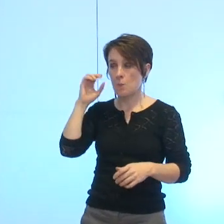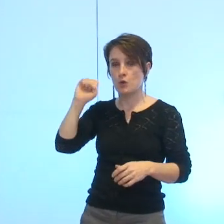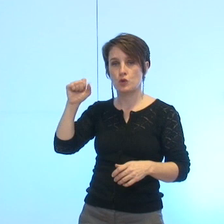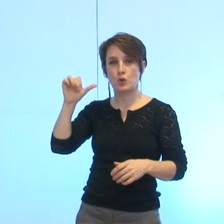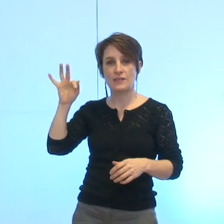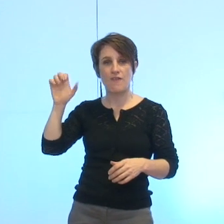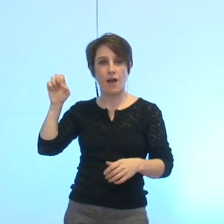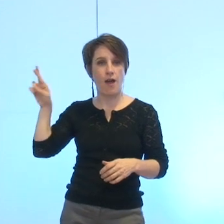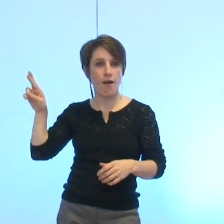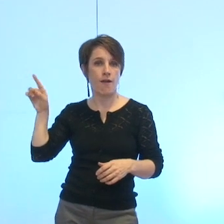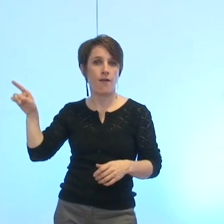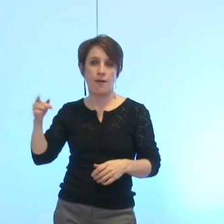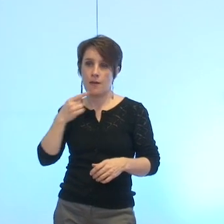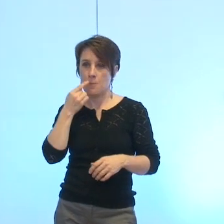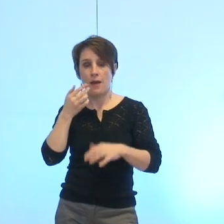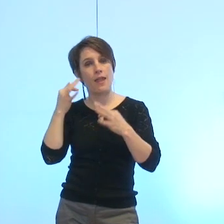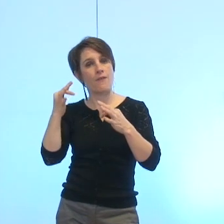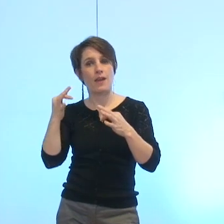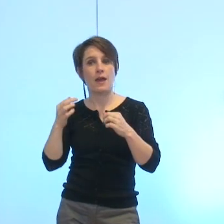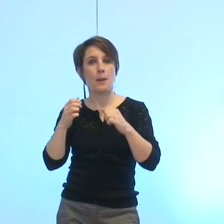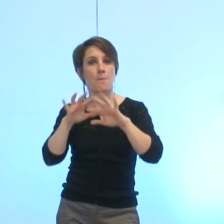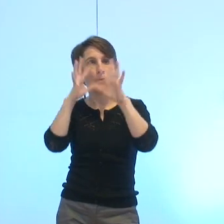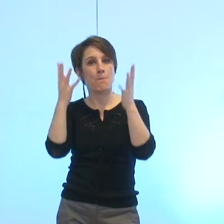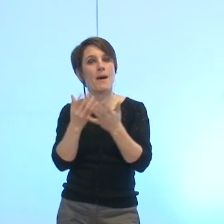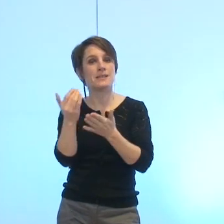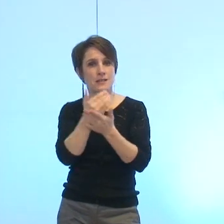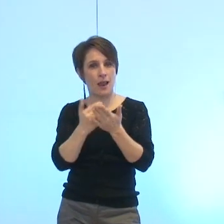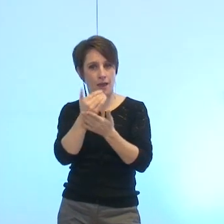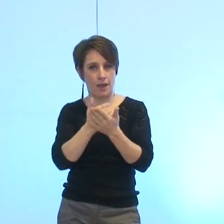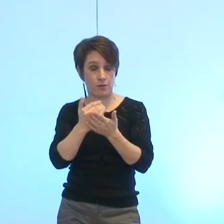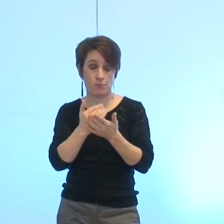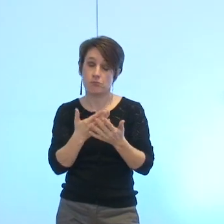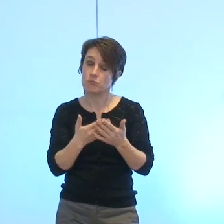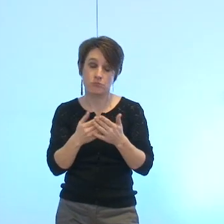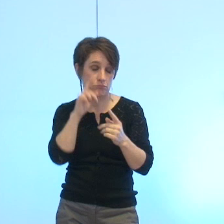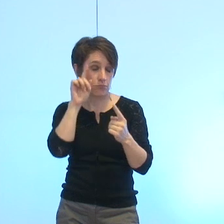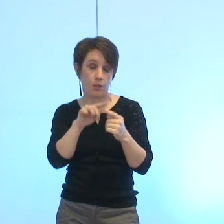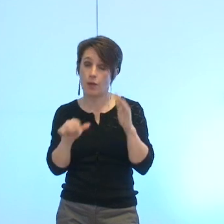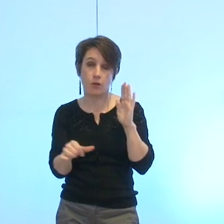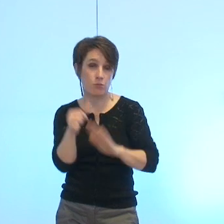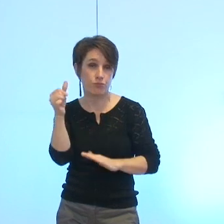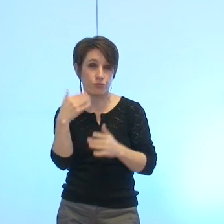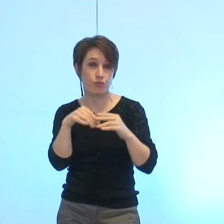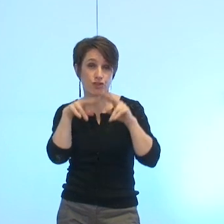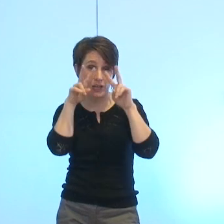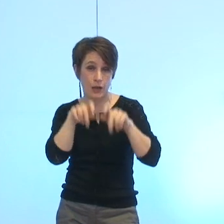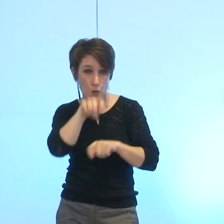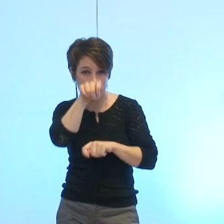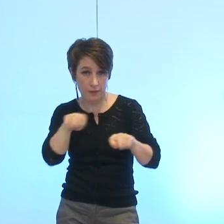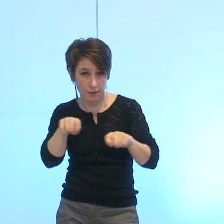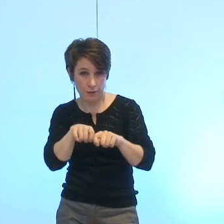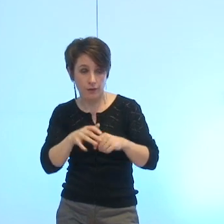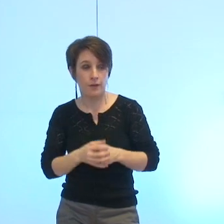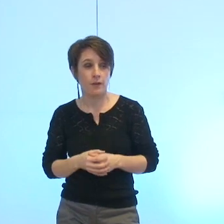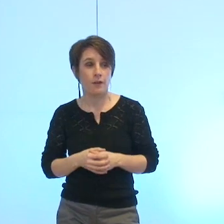aborder la question de la masse salariale c'est un élément central de cette dit et je